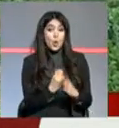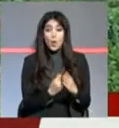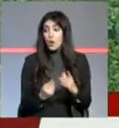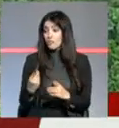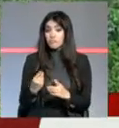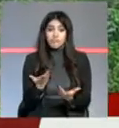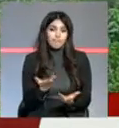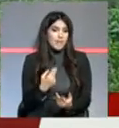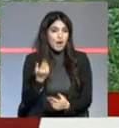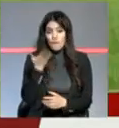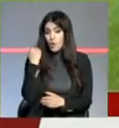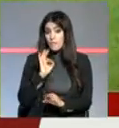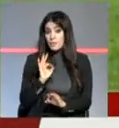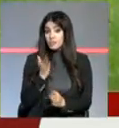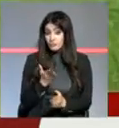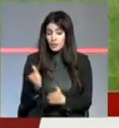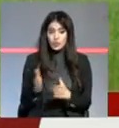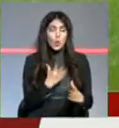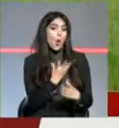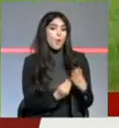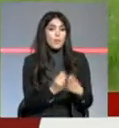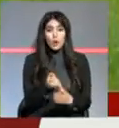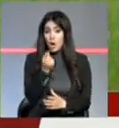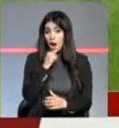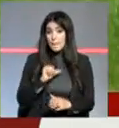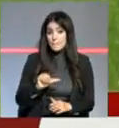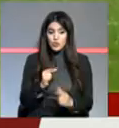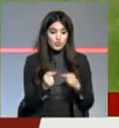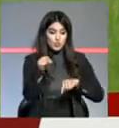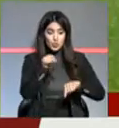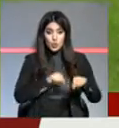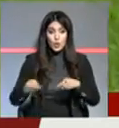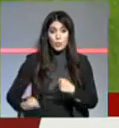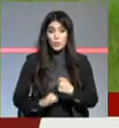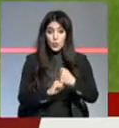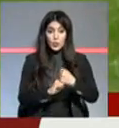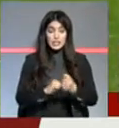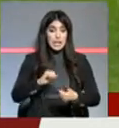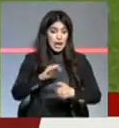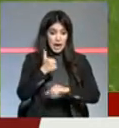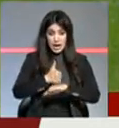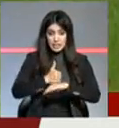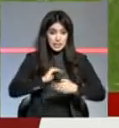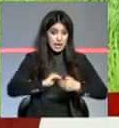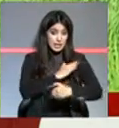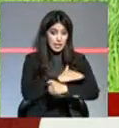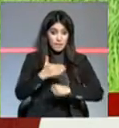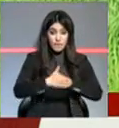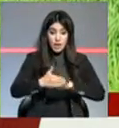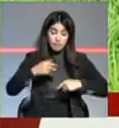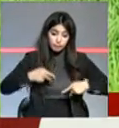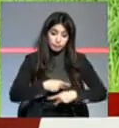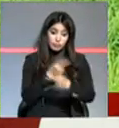مش موجوده قدروا ان يساعدوا رئيس الاتحاد التونسي للفلاحه والصيد البحري في تصريح